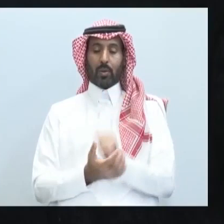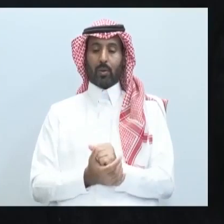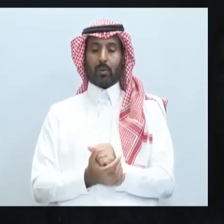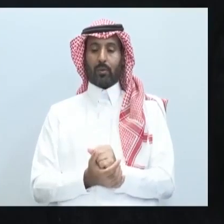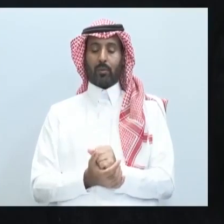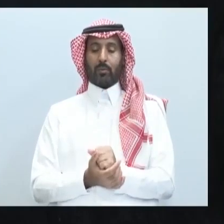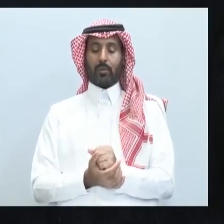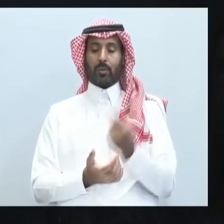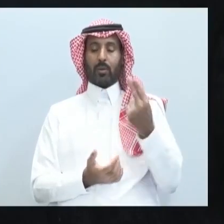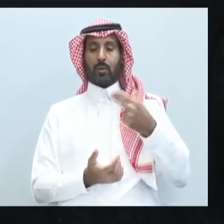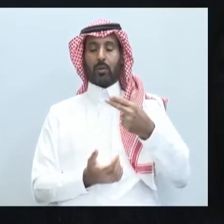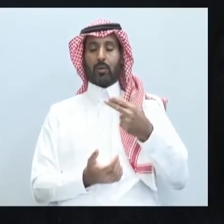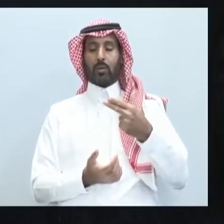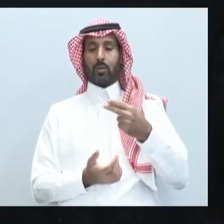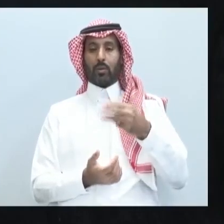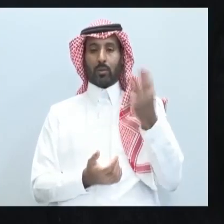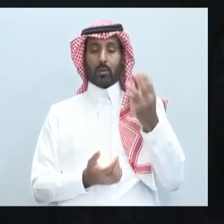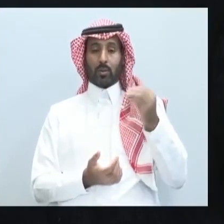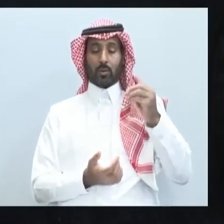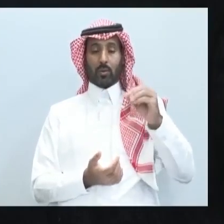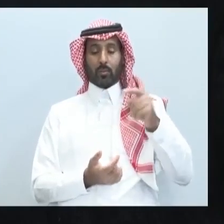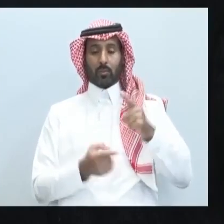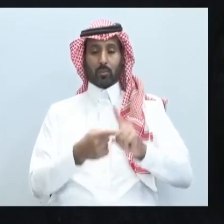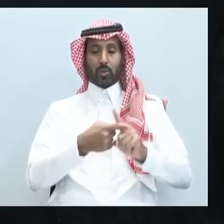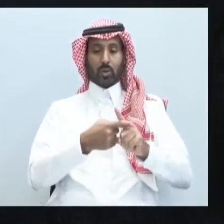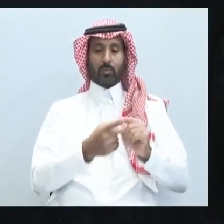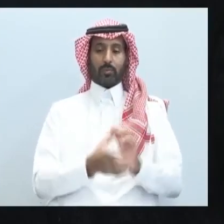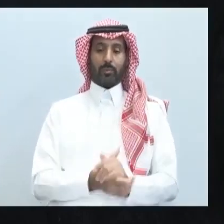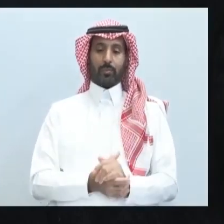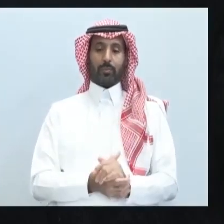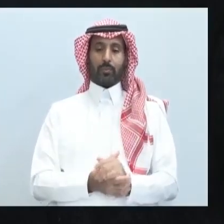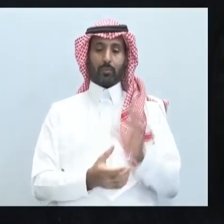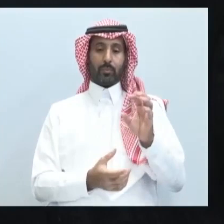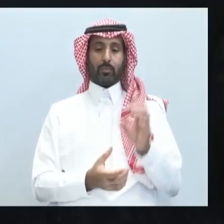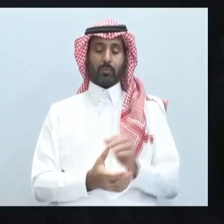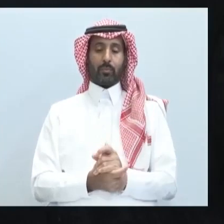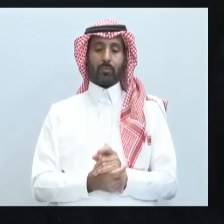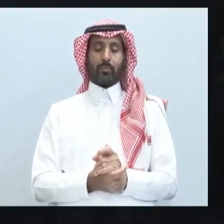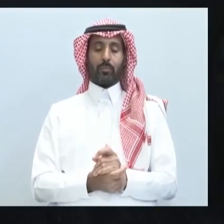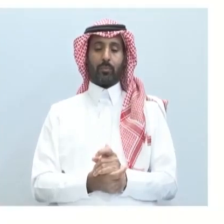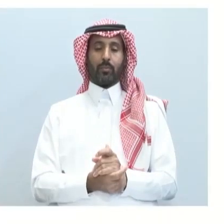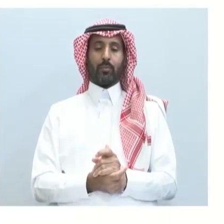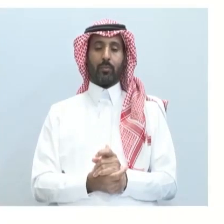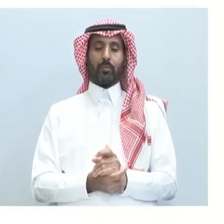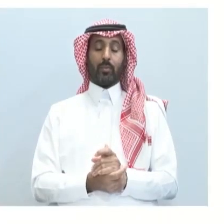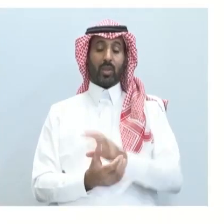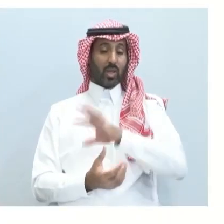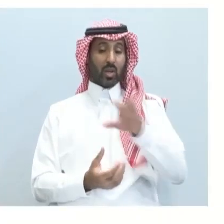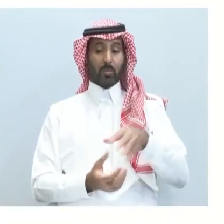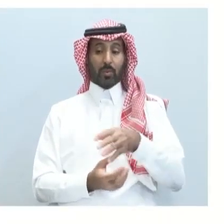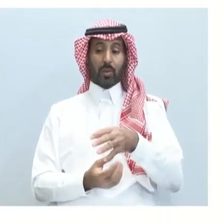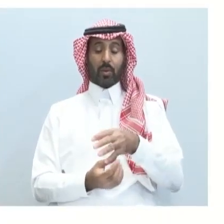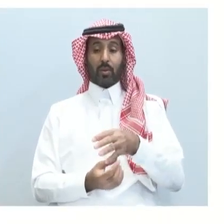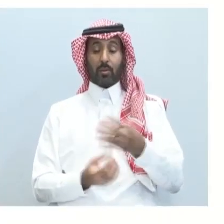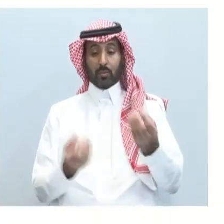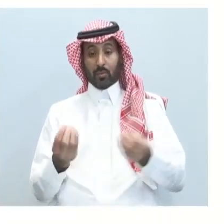ايون الهيدرونيوم لرمزه h3o لاحظ انه في معلومه لابد انك تفهمها انه كل حمض لابد